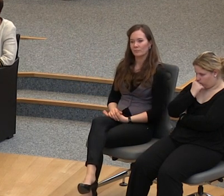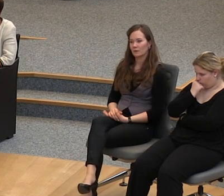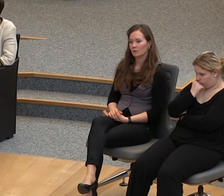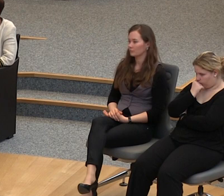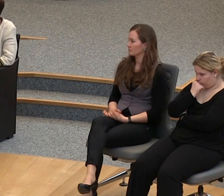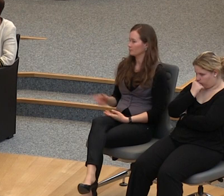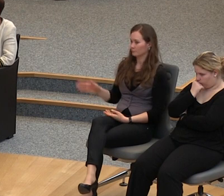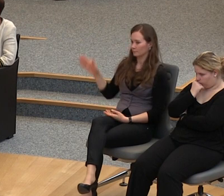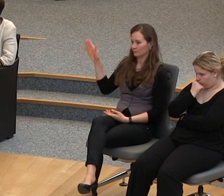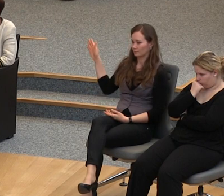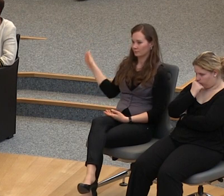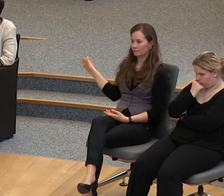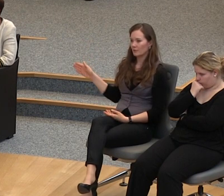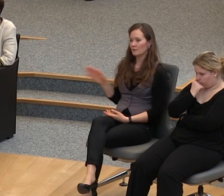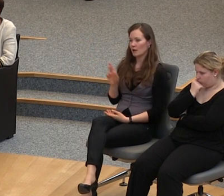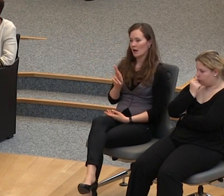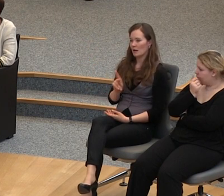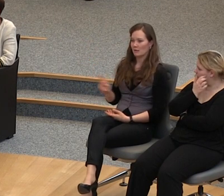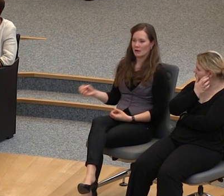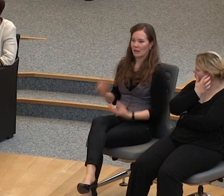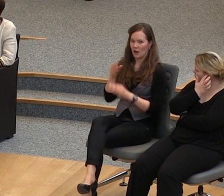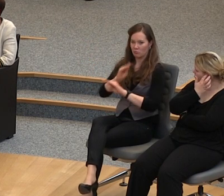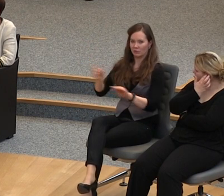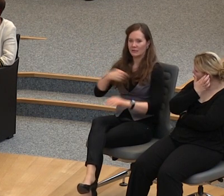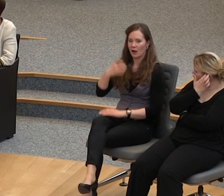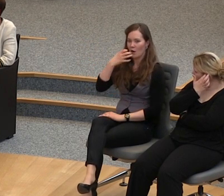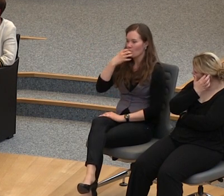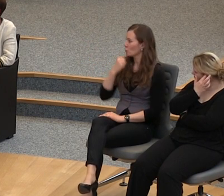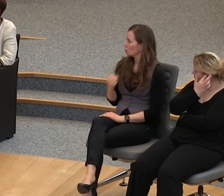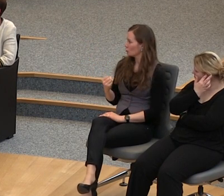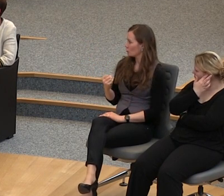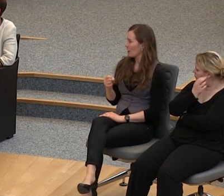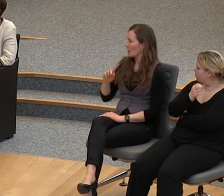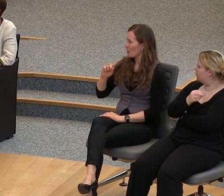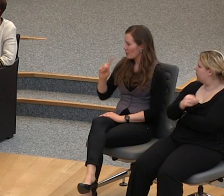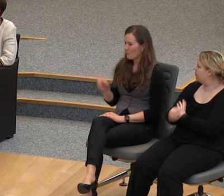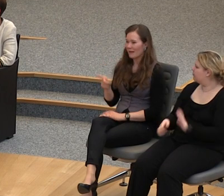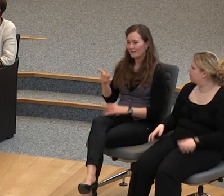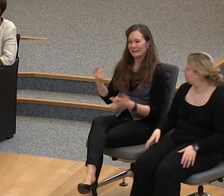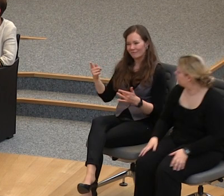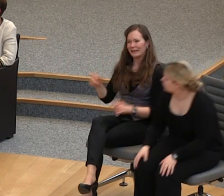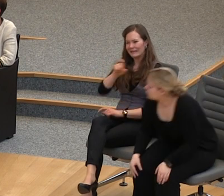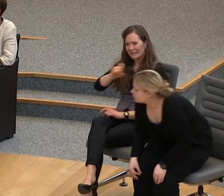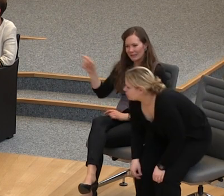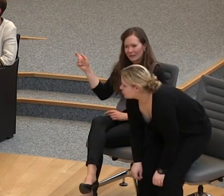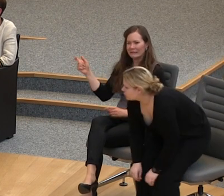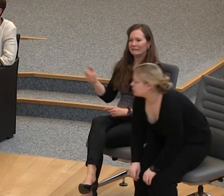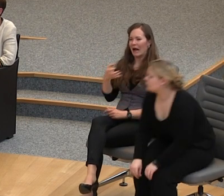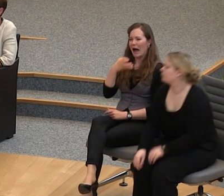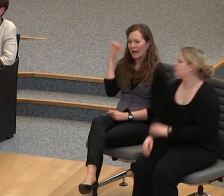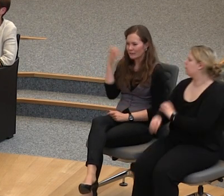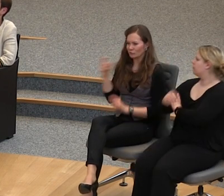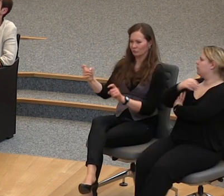Ja, ein klares Statement. Ich möchte mal ganz gern noch ein heißes Eisen anfassen. Wenn wir